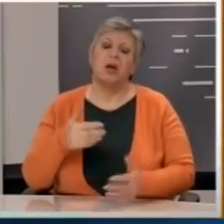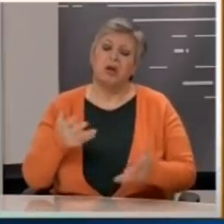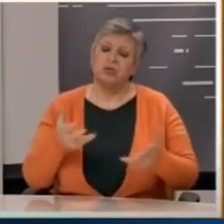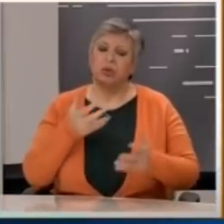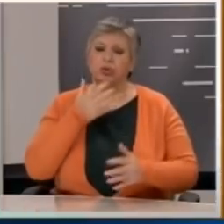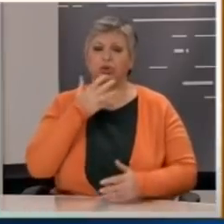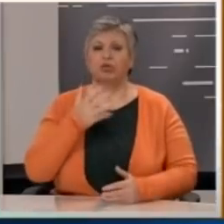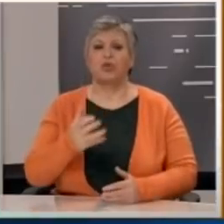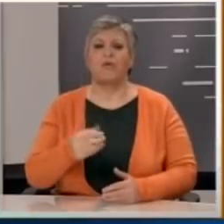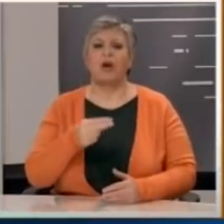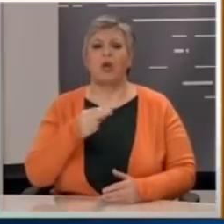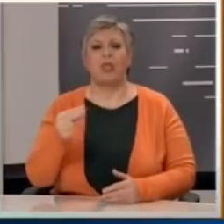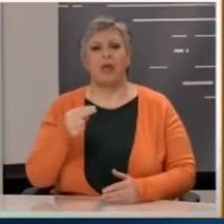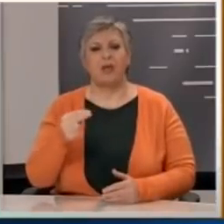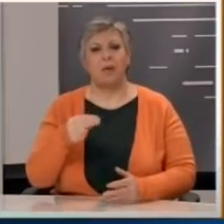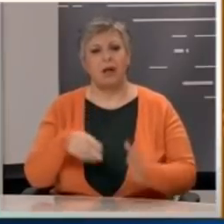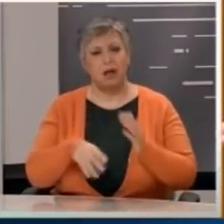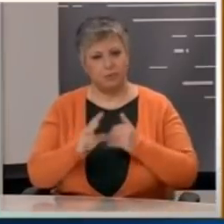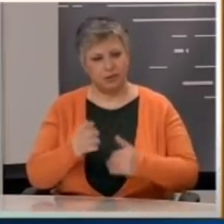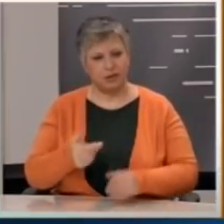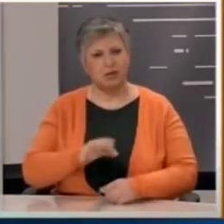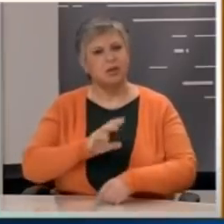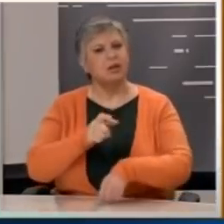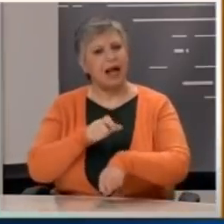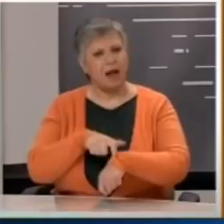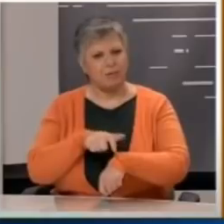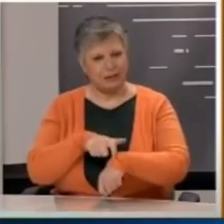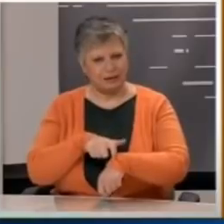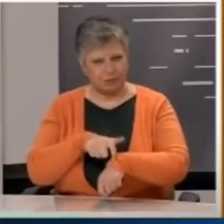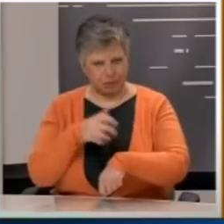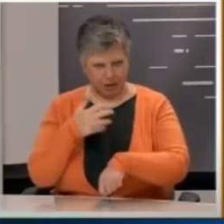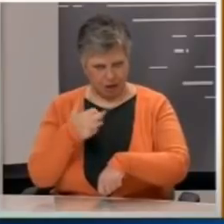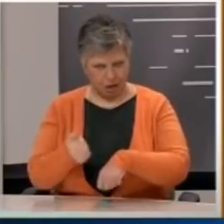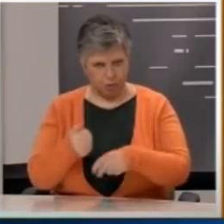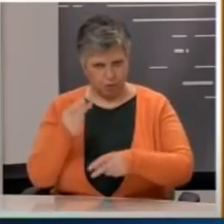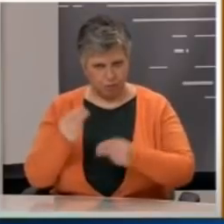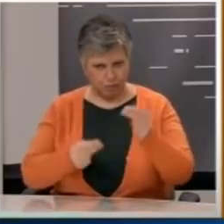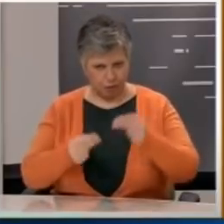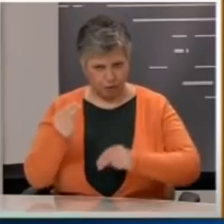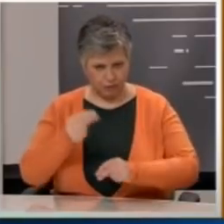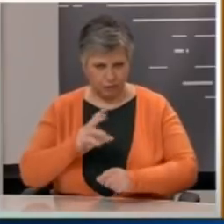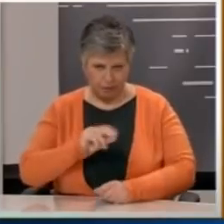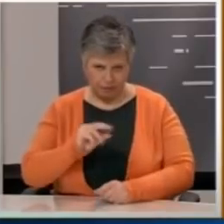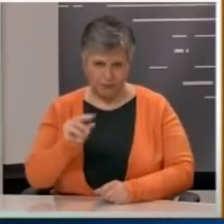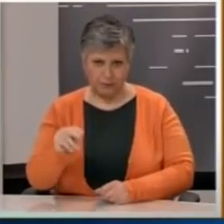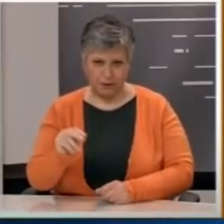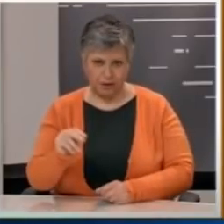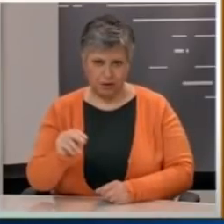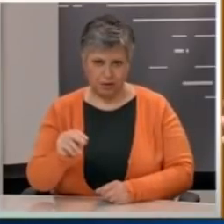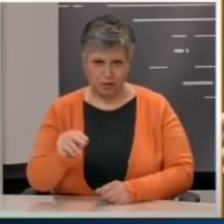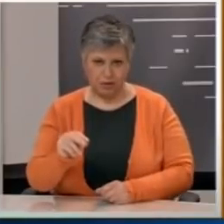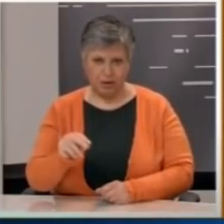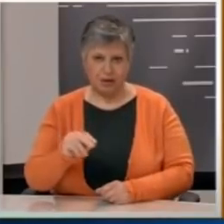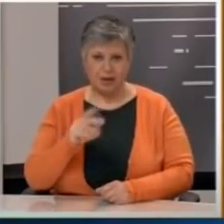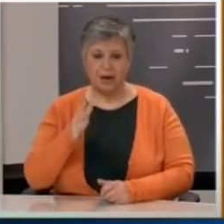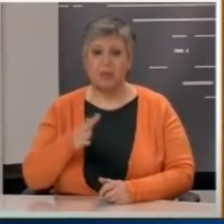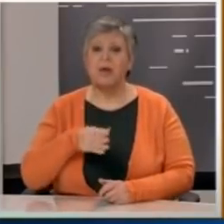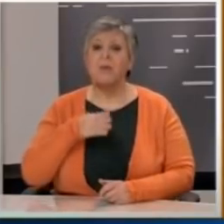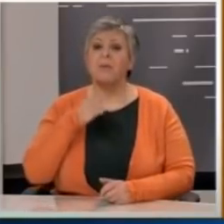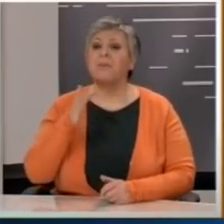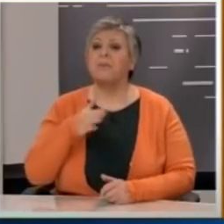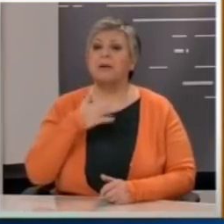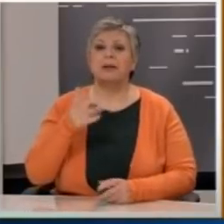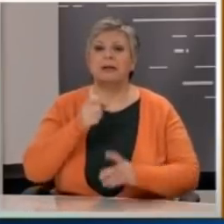τόσο σοβαρό θέμα. Τώρα έχουμε τέτοιο πρόβλημα που λείπει ο κύριος Τσίπρας. Πήγε σε